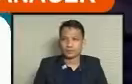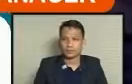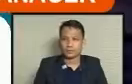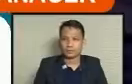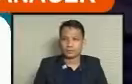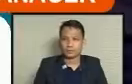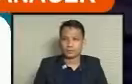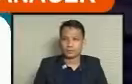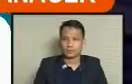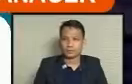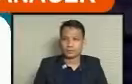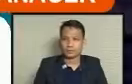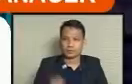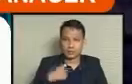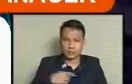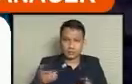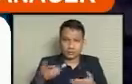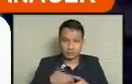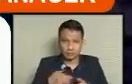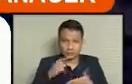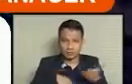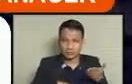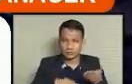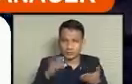Ah! Naku, meron dito fake.